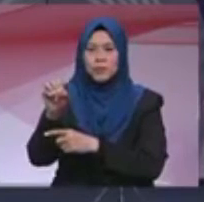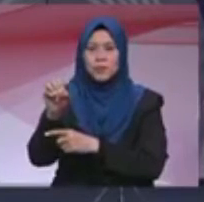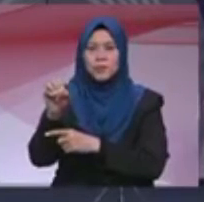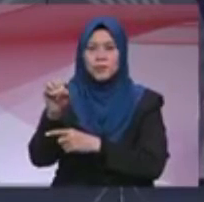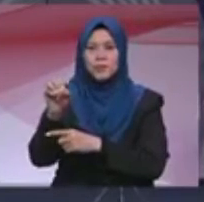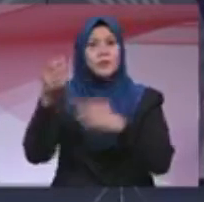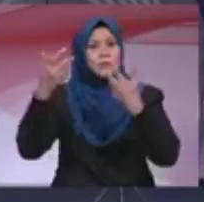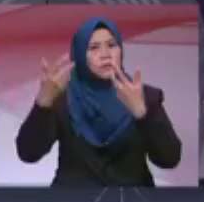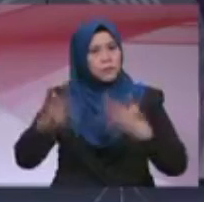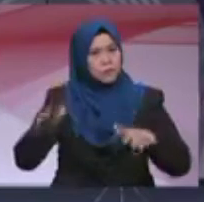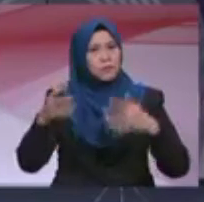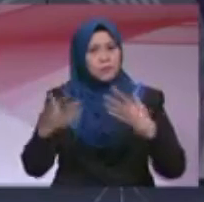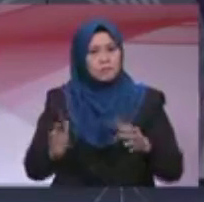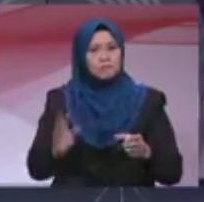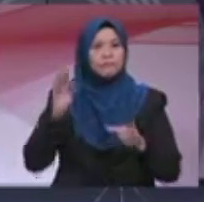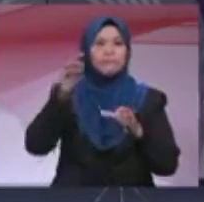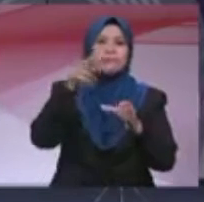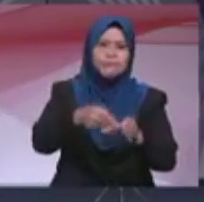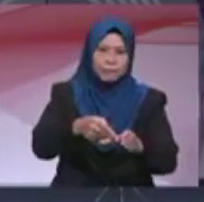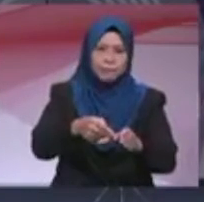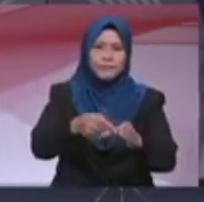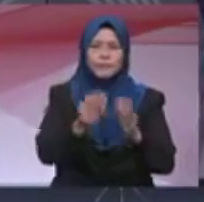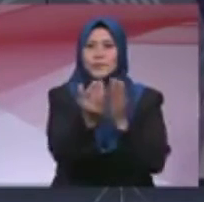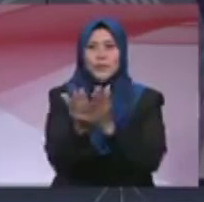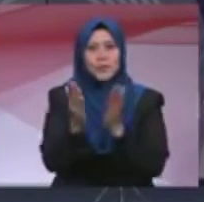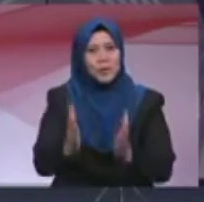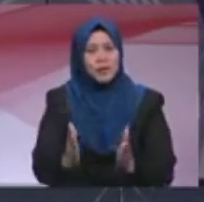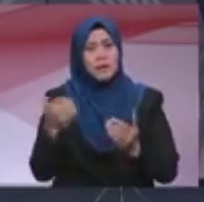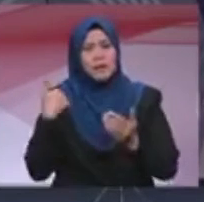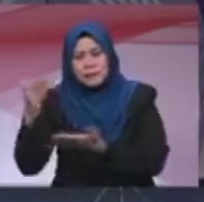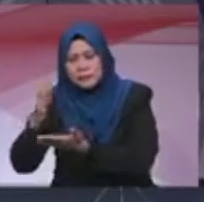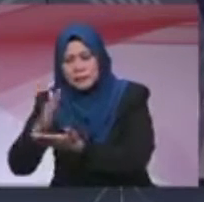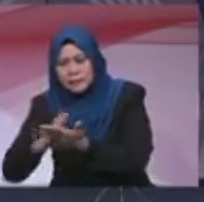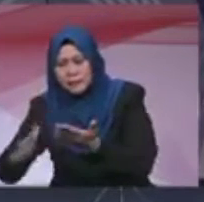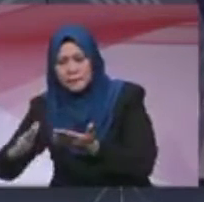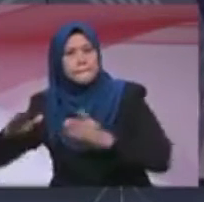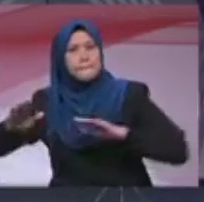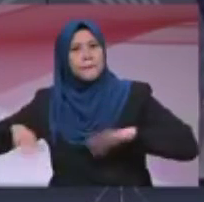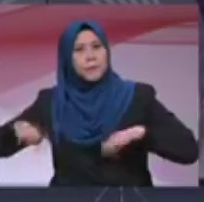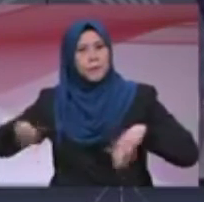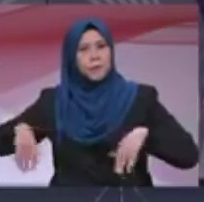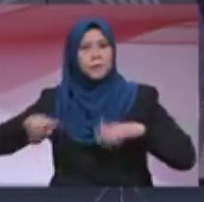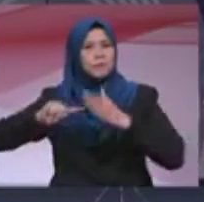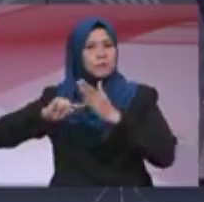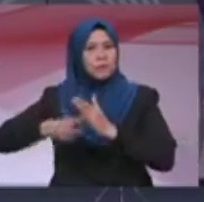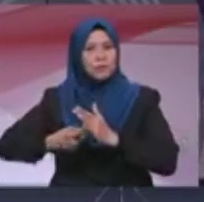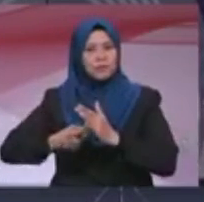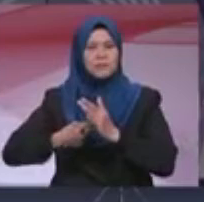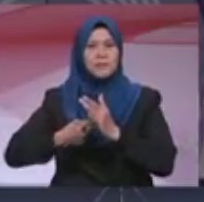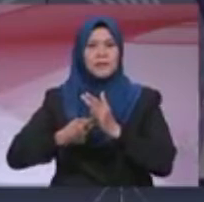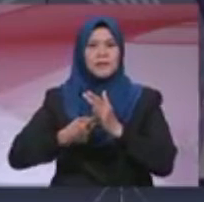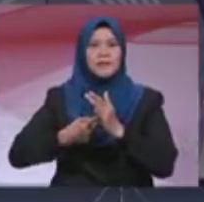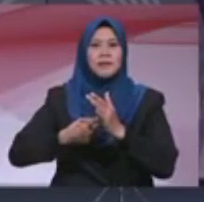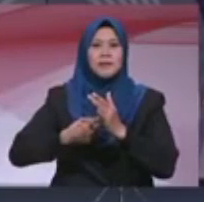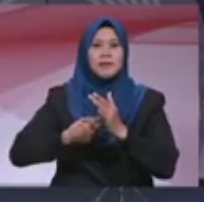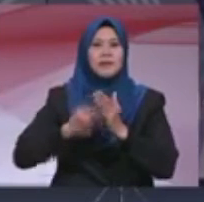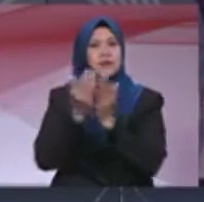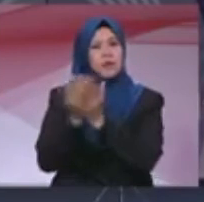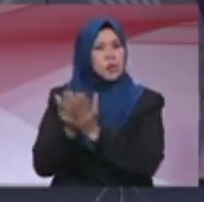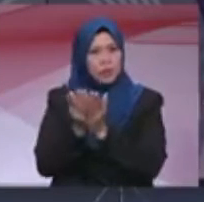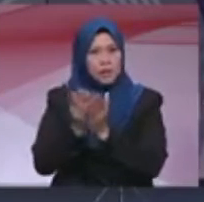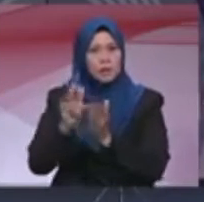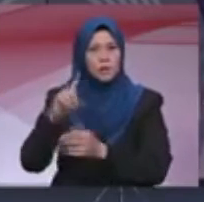menduduki pentaksiran sekolah khusus ini. Ada sebahagian lagi yang masih belum menduduki pentaksiran sekolah